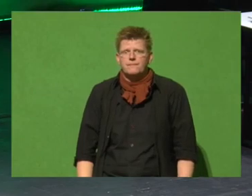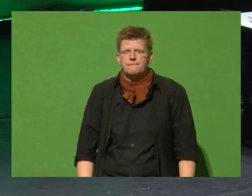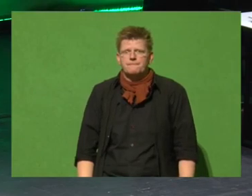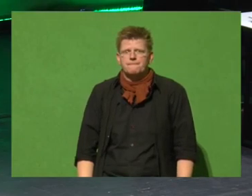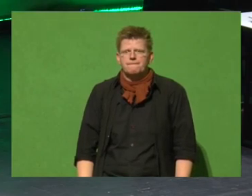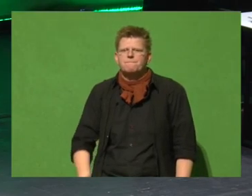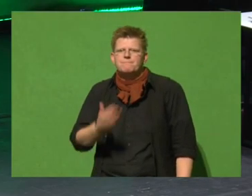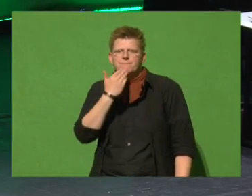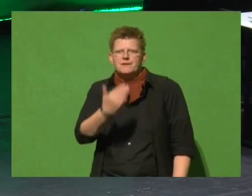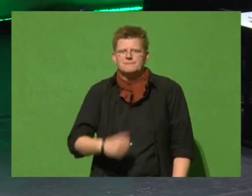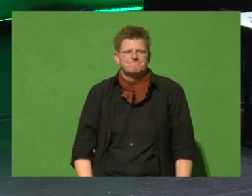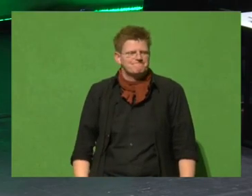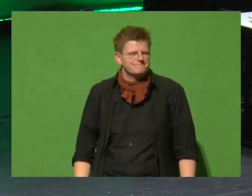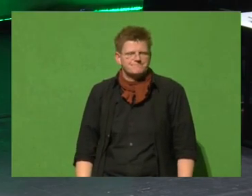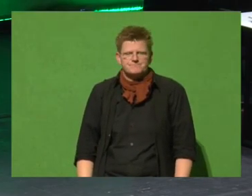Danke.